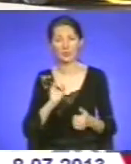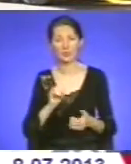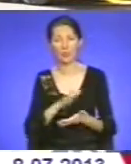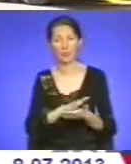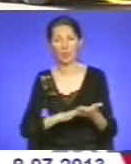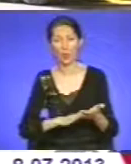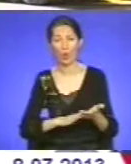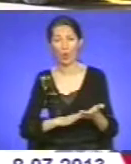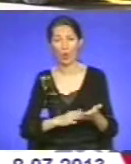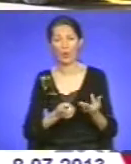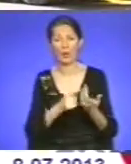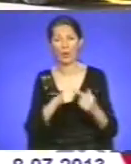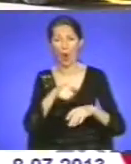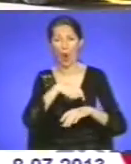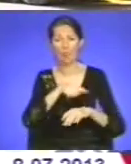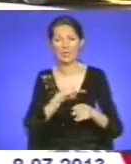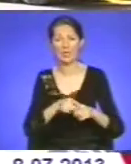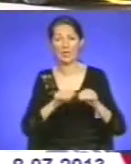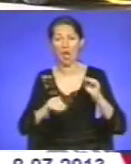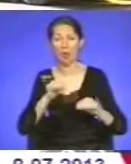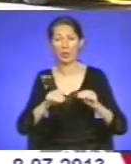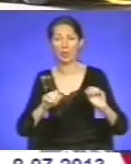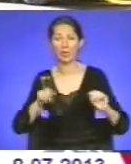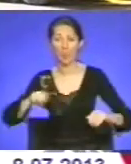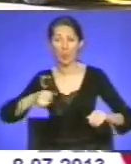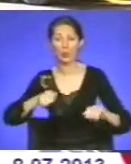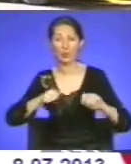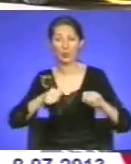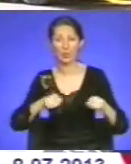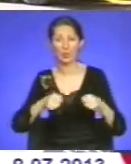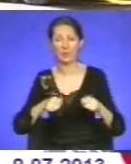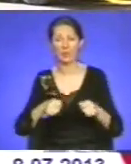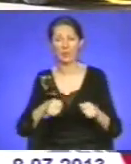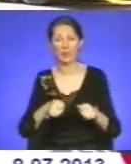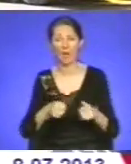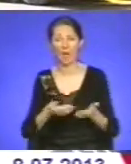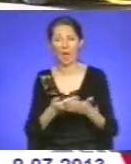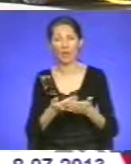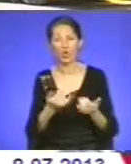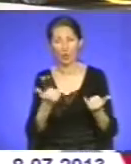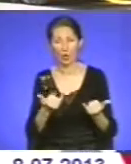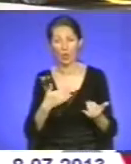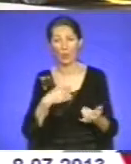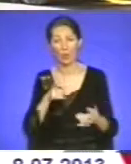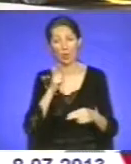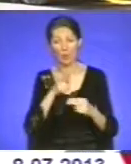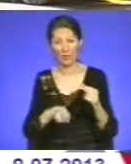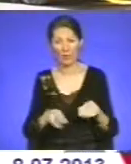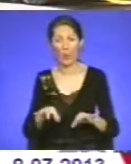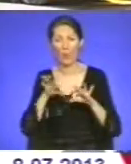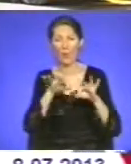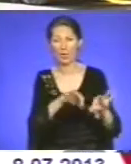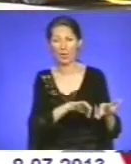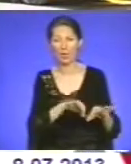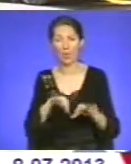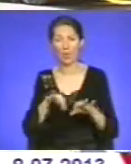протягом кількох годин це обладнання монтується. Тобто, якщо сьогодні ми тут завершуємо і переїжджаємо на